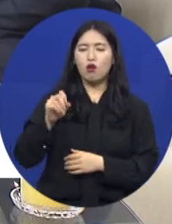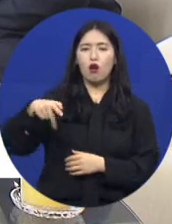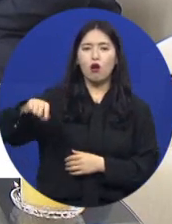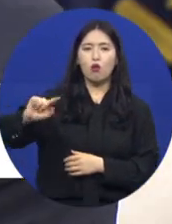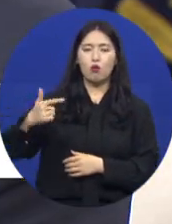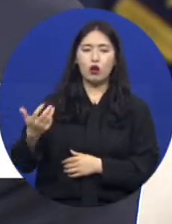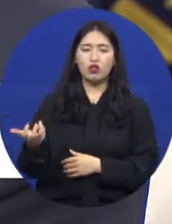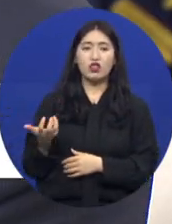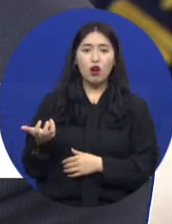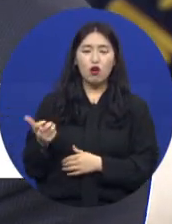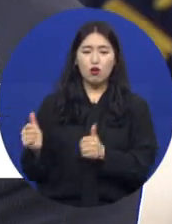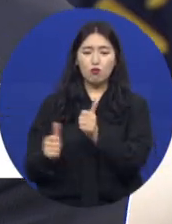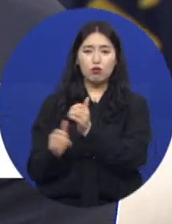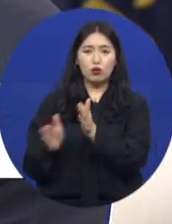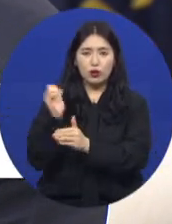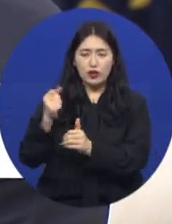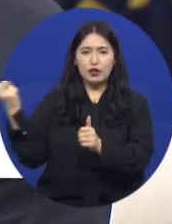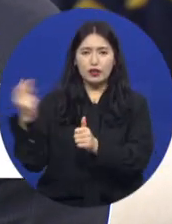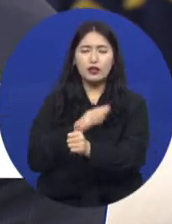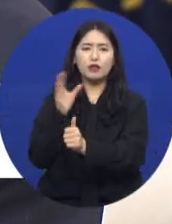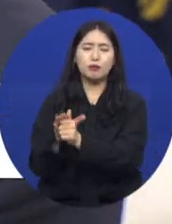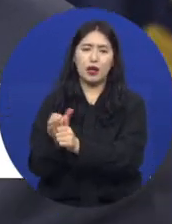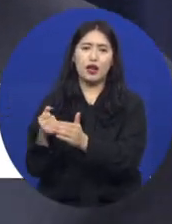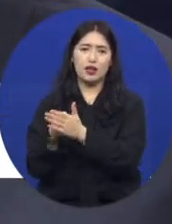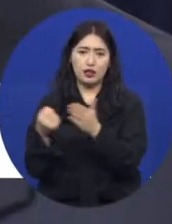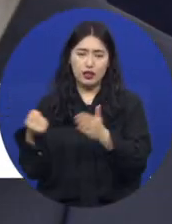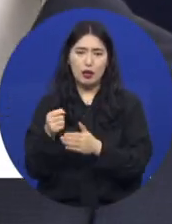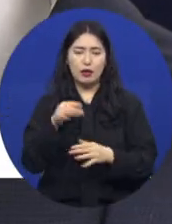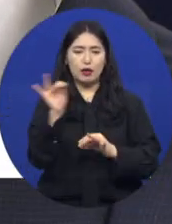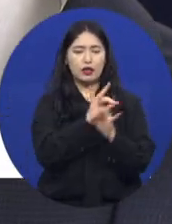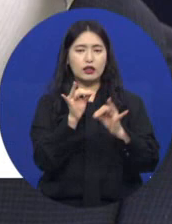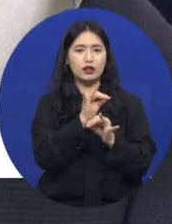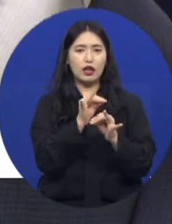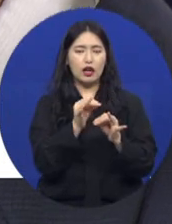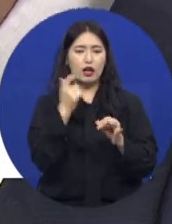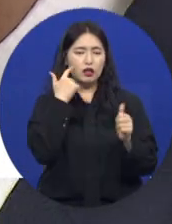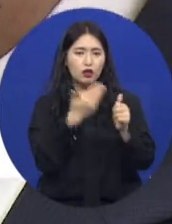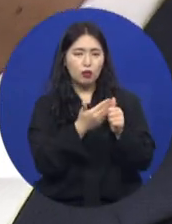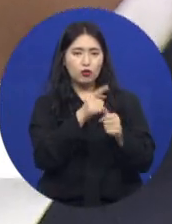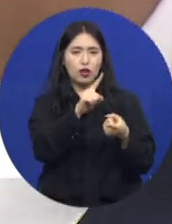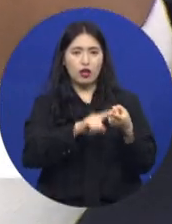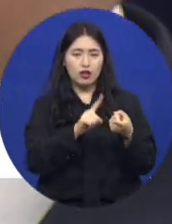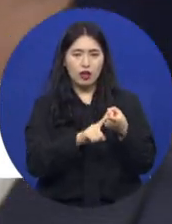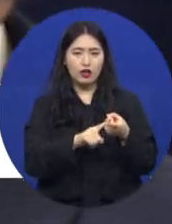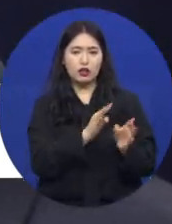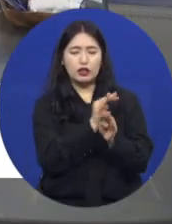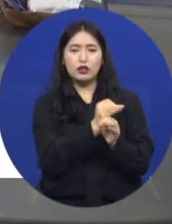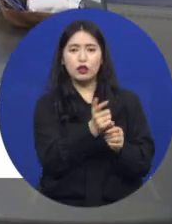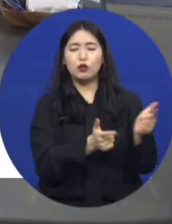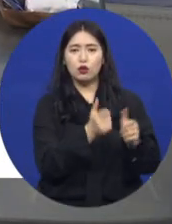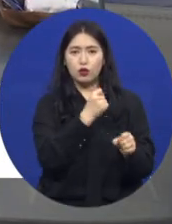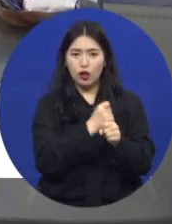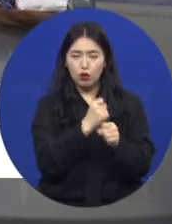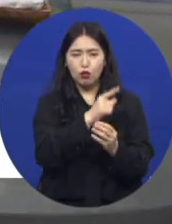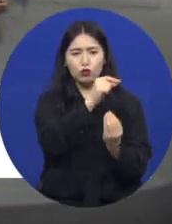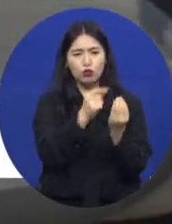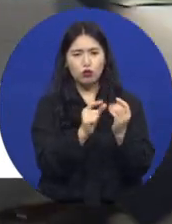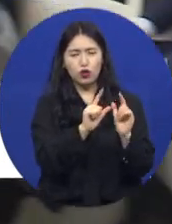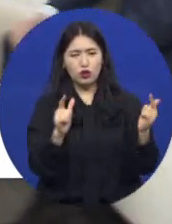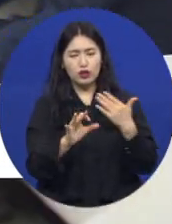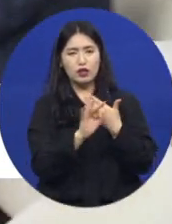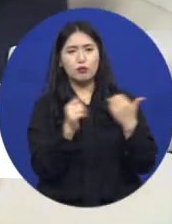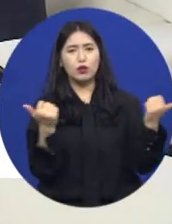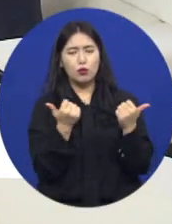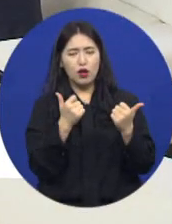전 정무부지사를 다시 지명함에 따라 인사청문회 일정을 조율하고 추석 연휴와 임시회 일정을 고려해